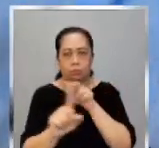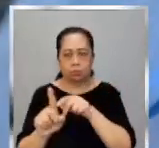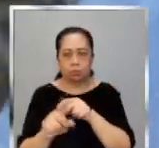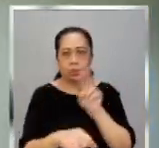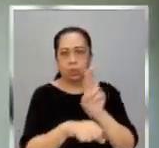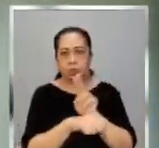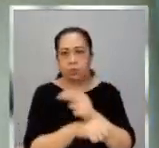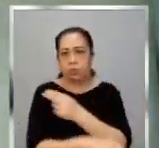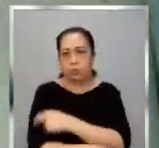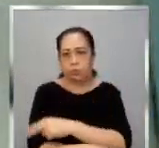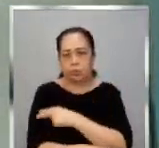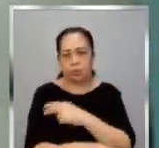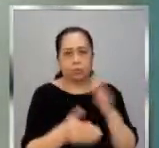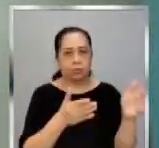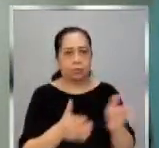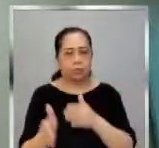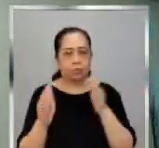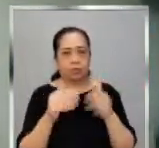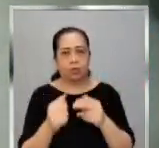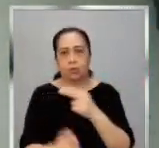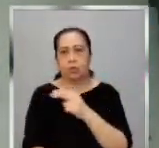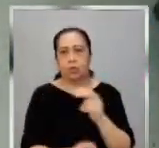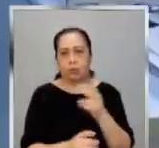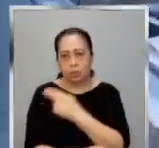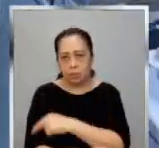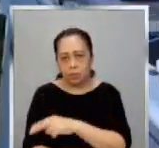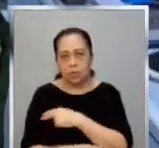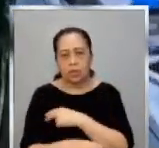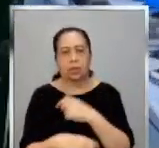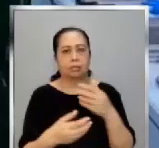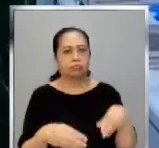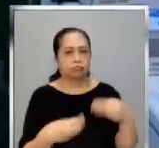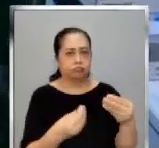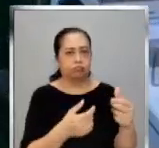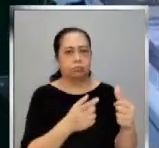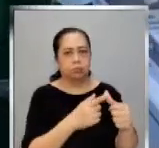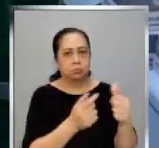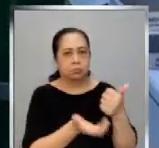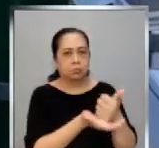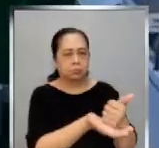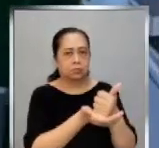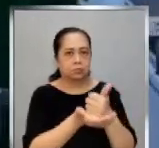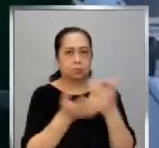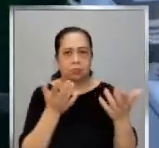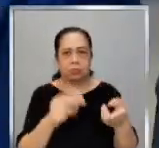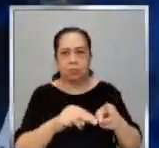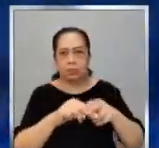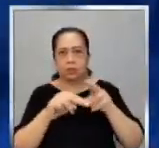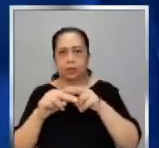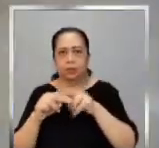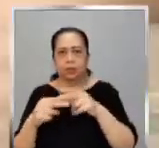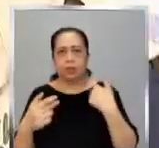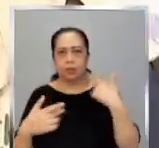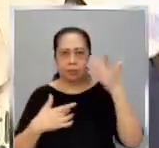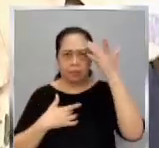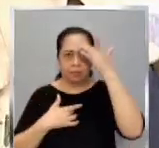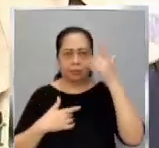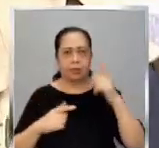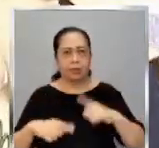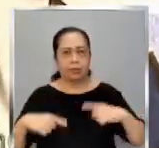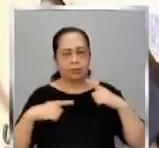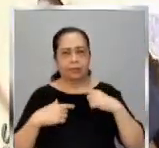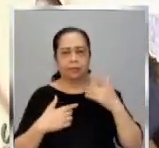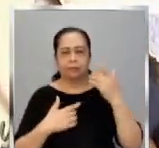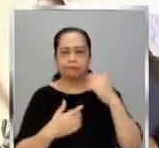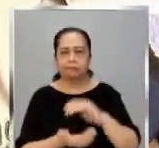ng mga pasilidad kabilang ang mga ospital at telemedicine provider para sa posibleng pagdami ng mga pasyenteng may respiratory symptoms.